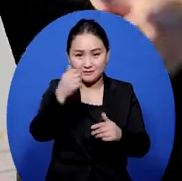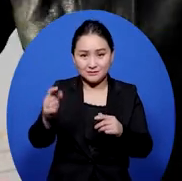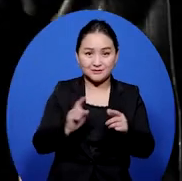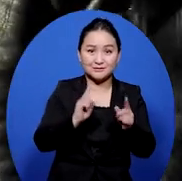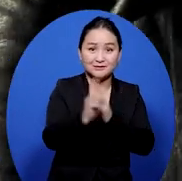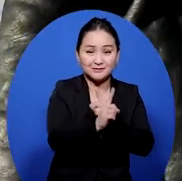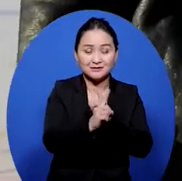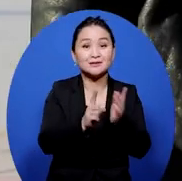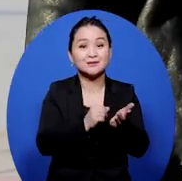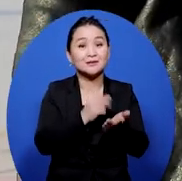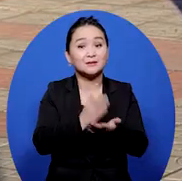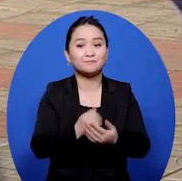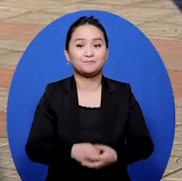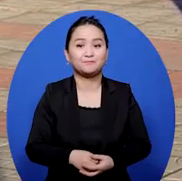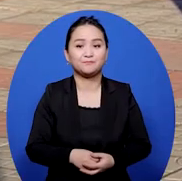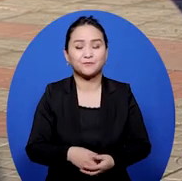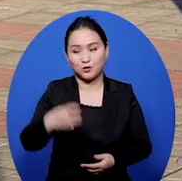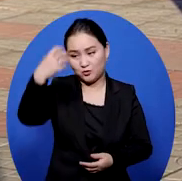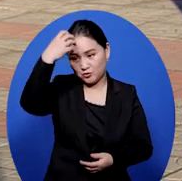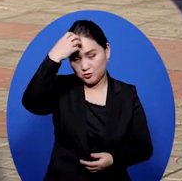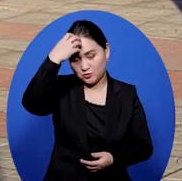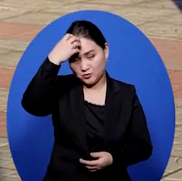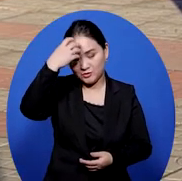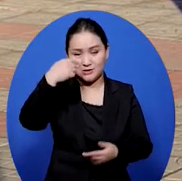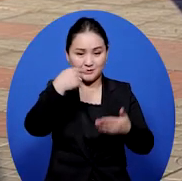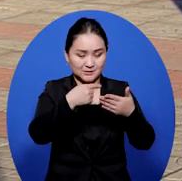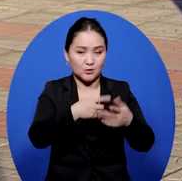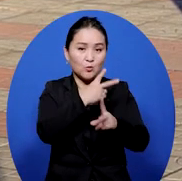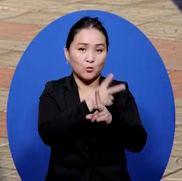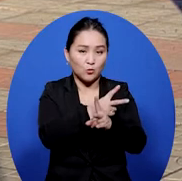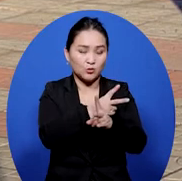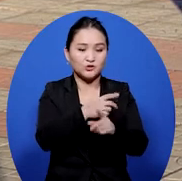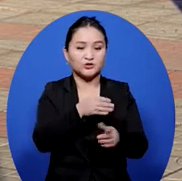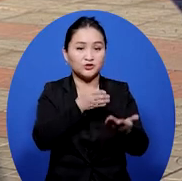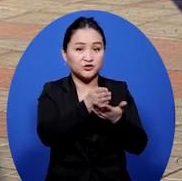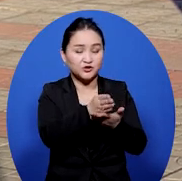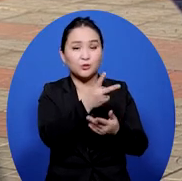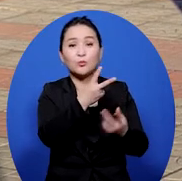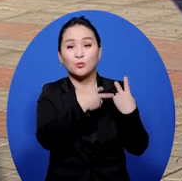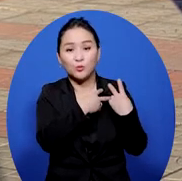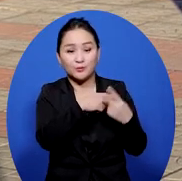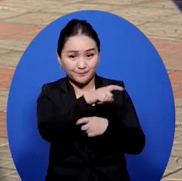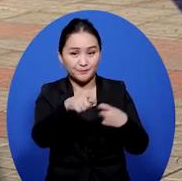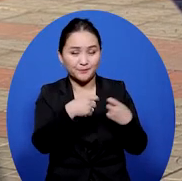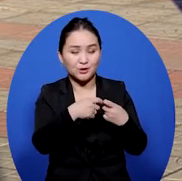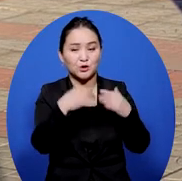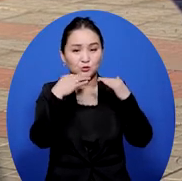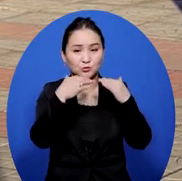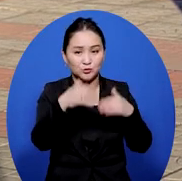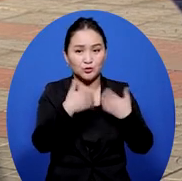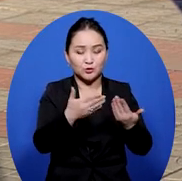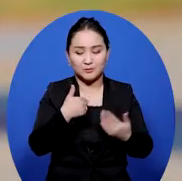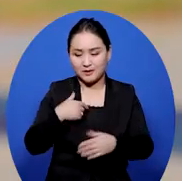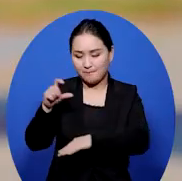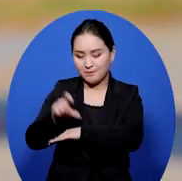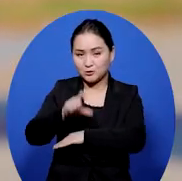урд нь байх юм шаардлага үүсээд байна. Мэдээж одоо төрөөс заасан хууль эрх зүйн орчин заасан чиг үүргүүдээ биелүүлэх энэ талаар зөвлөгөөх